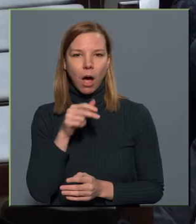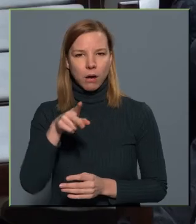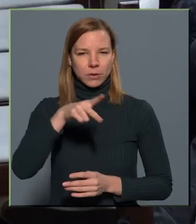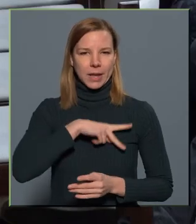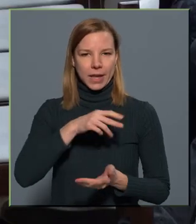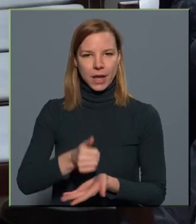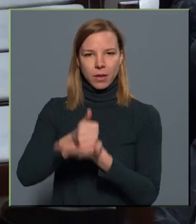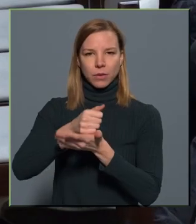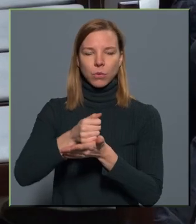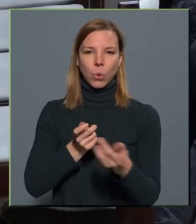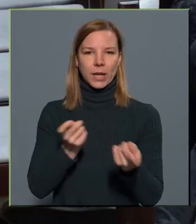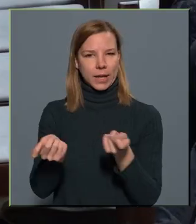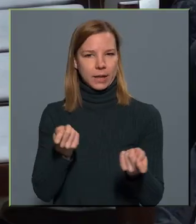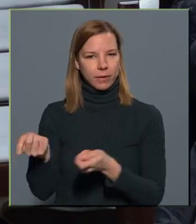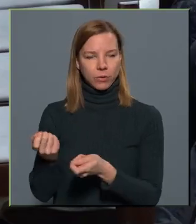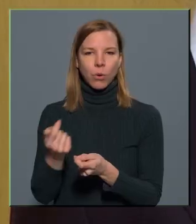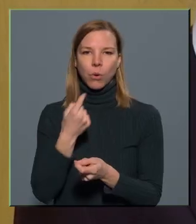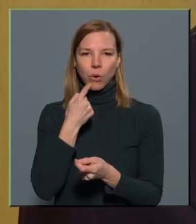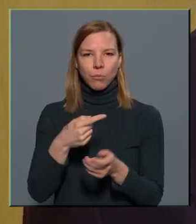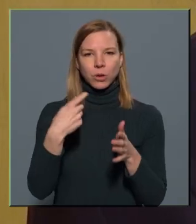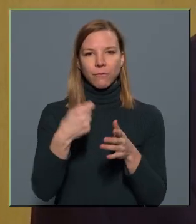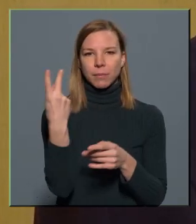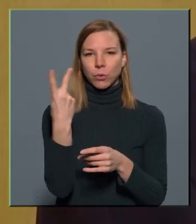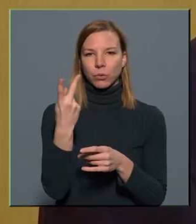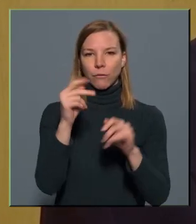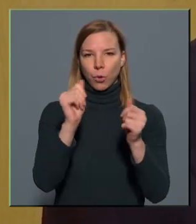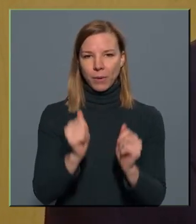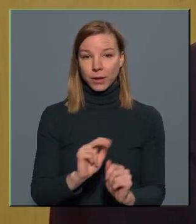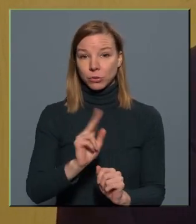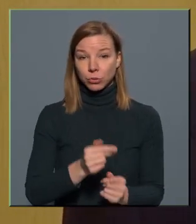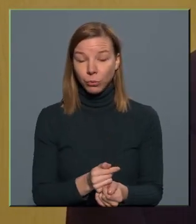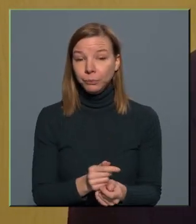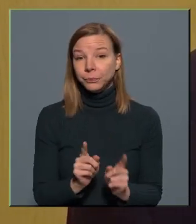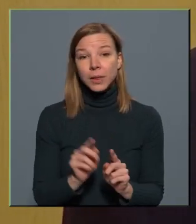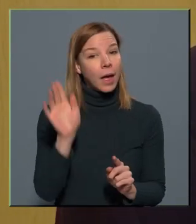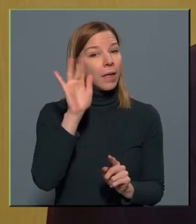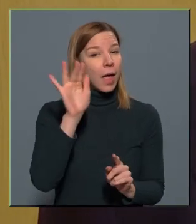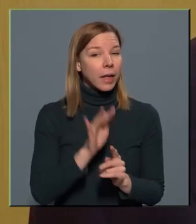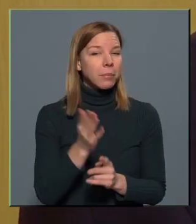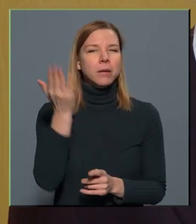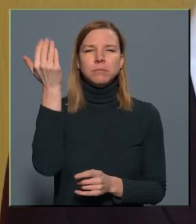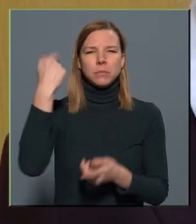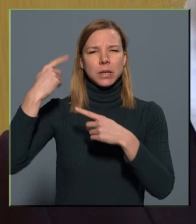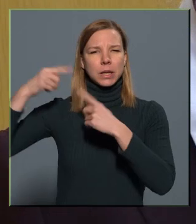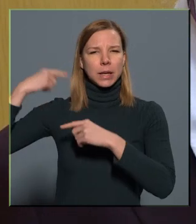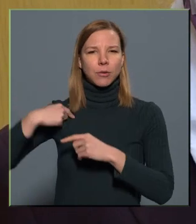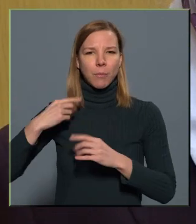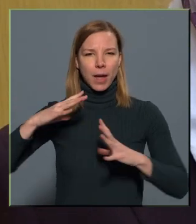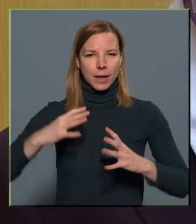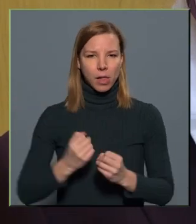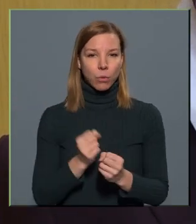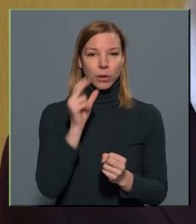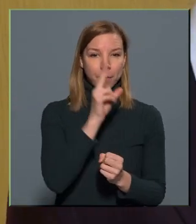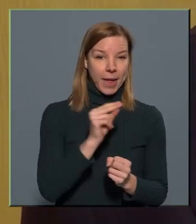mondta a filmkultúra formálódásáról. Elképzelhető, hogy ahogy kialakult a beszéd, az emberiségnek a beszéd,